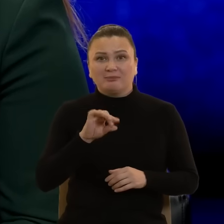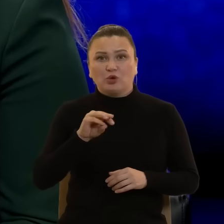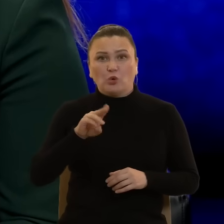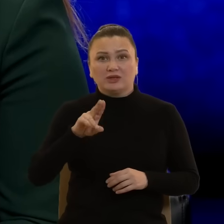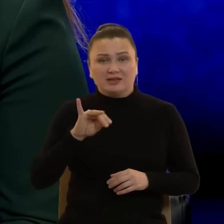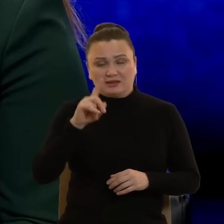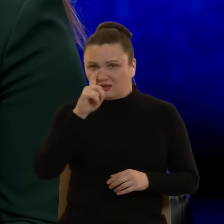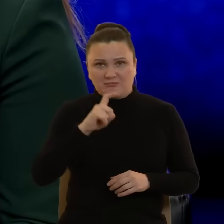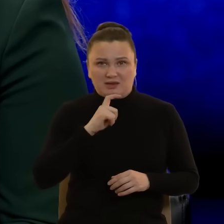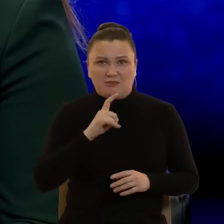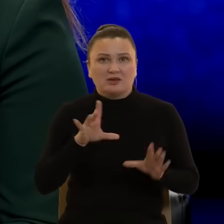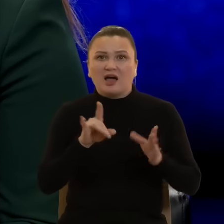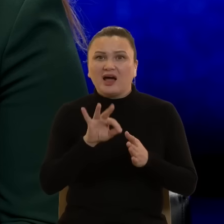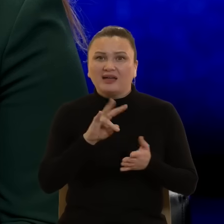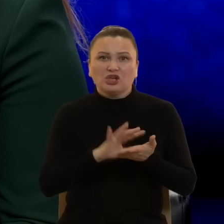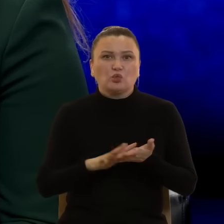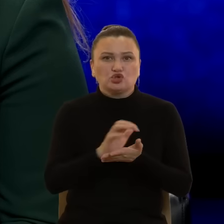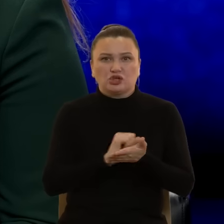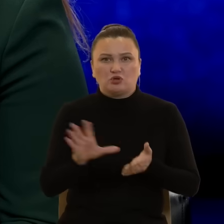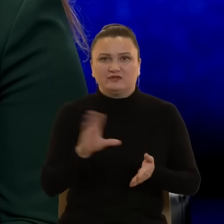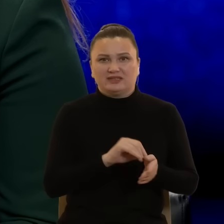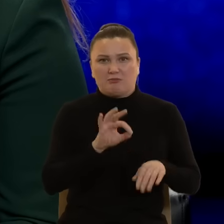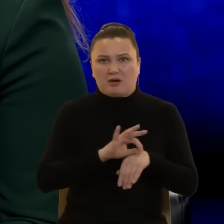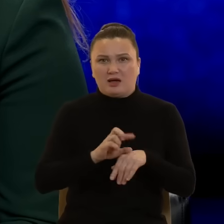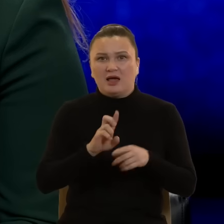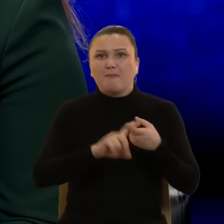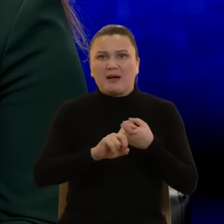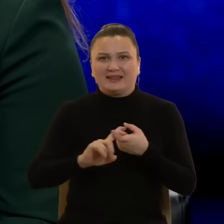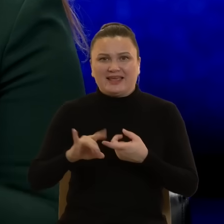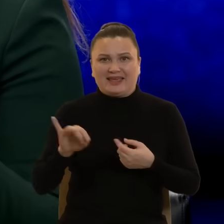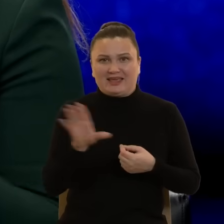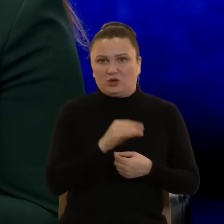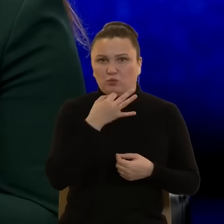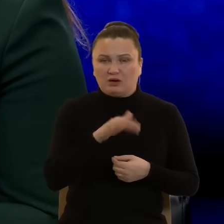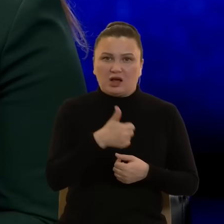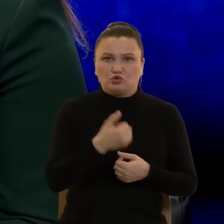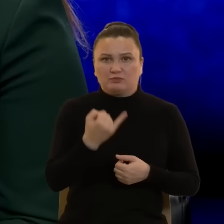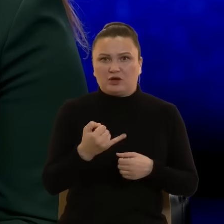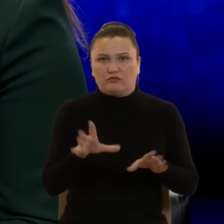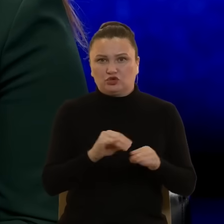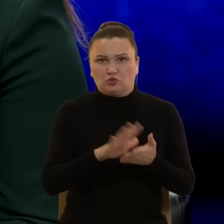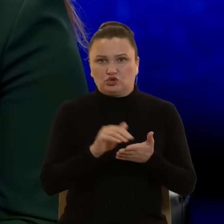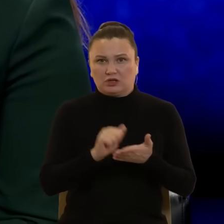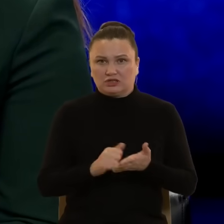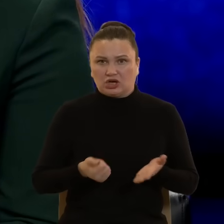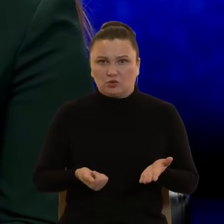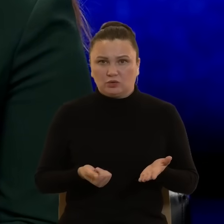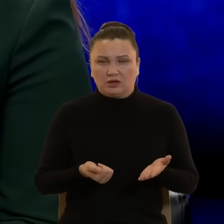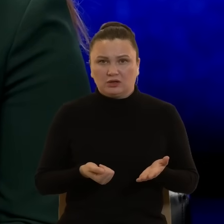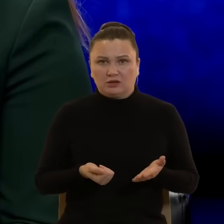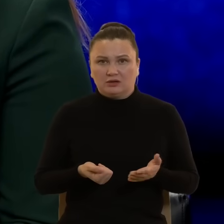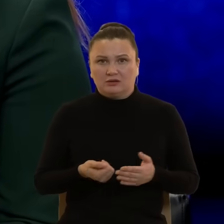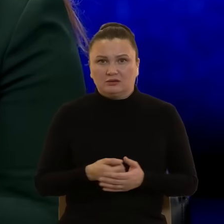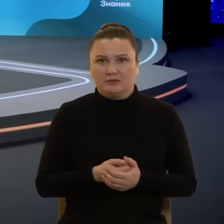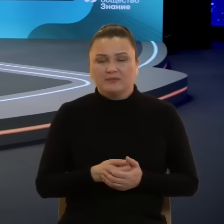И пока вот эти вот разработки по так называемым таргетным препаратам, которые вот могли бы убивать